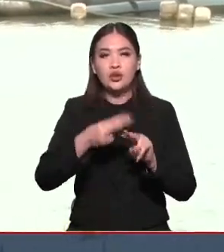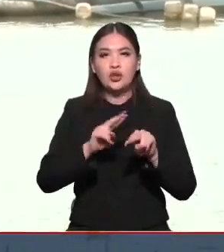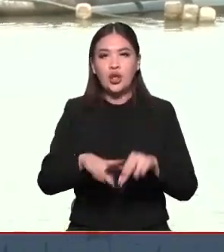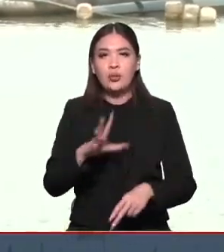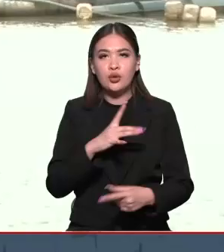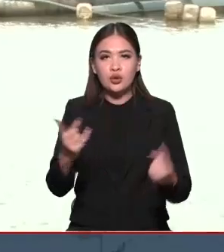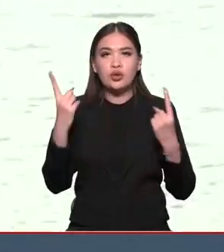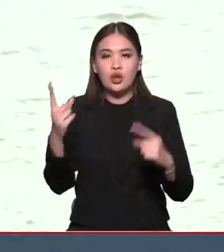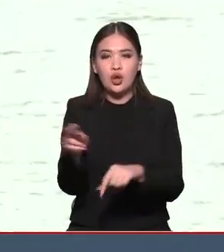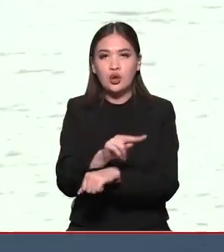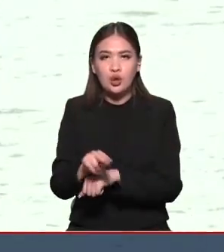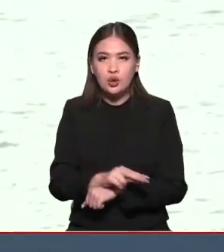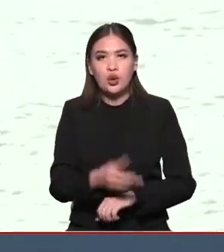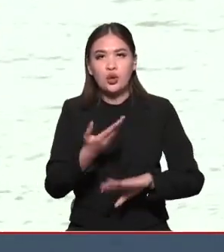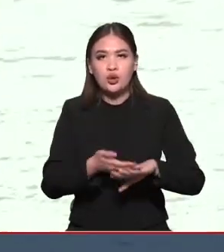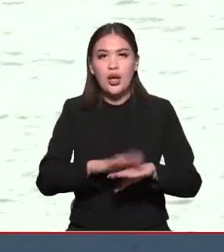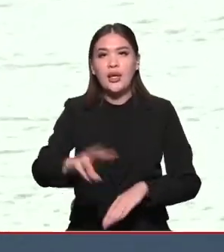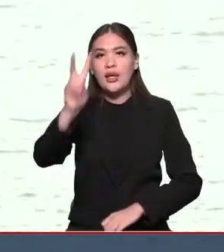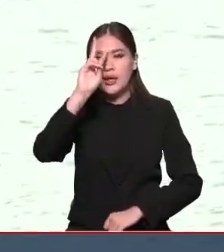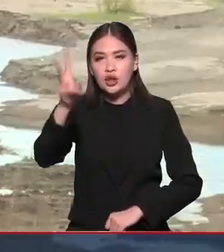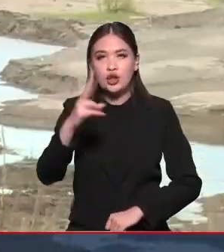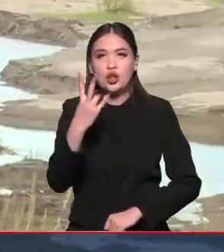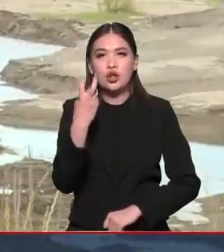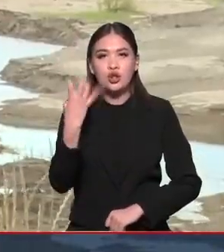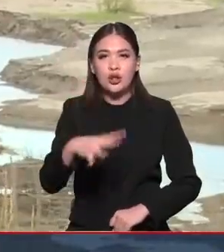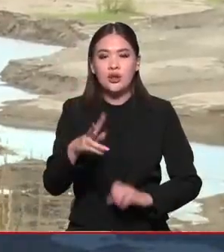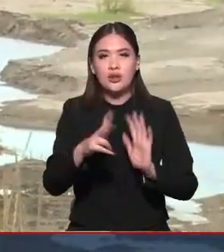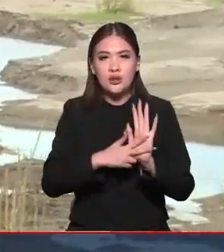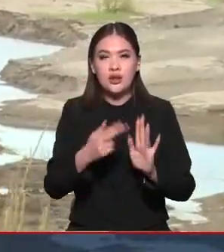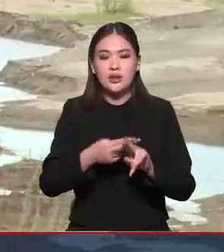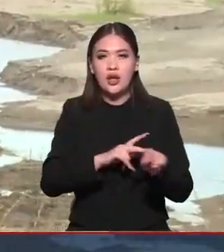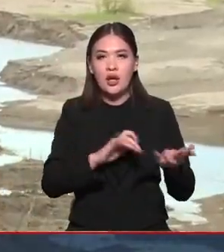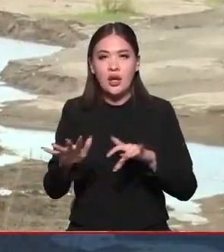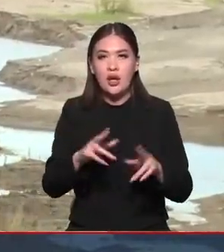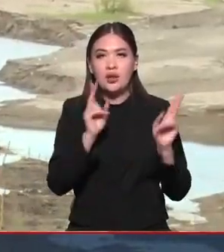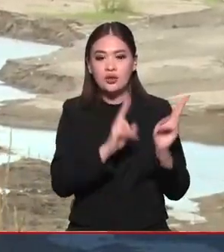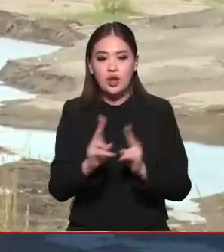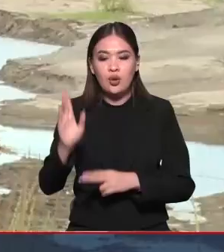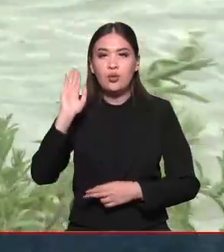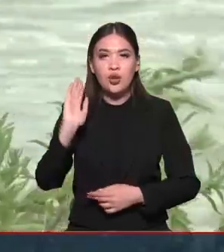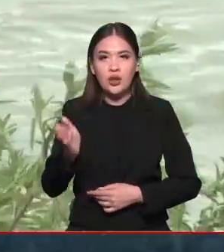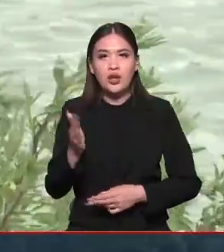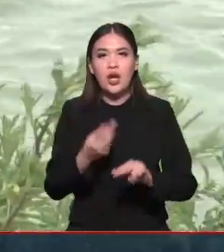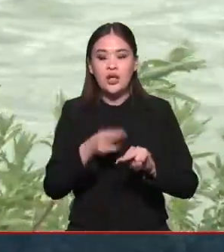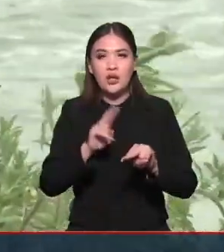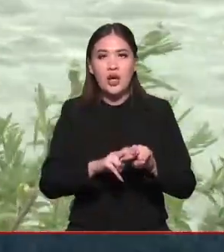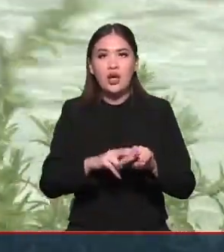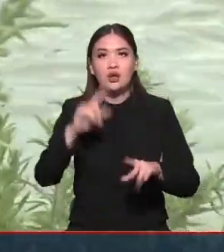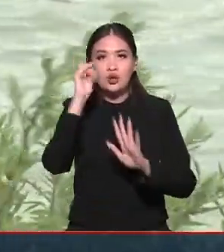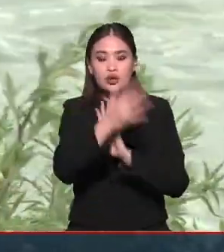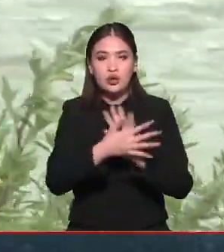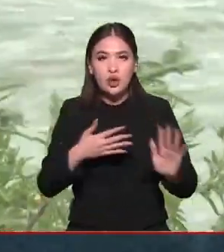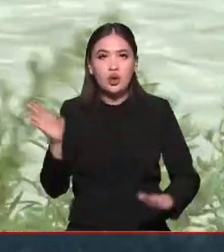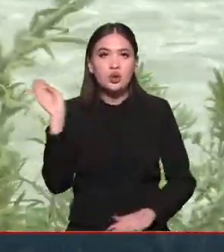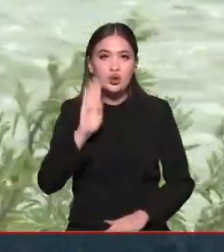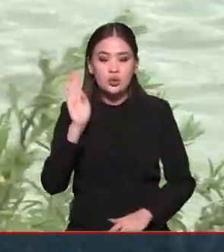күрделі жөндеуден кідірмей өтсе, 2 жылда 248 мың гектардай алқап қалпына келеді. Қалпына келтіретін қауырт жұмыс көп. Су